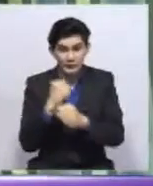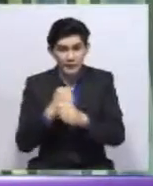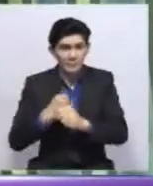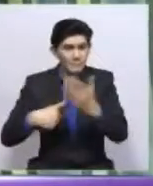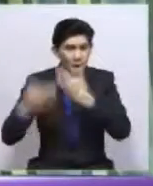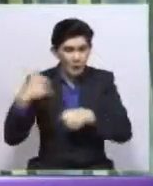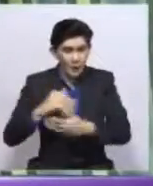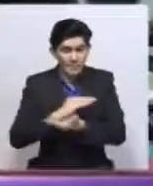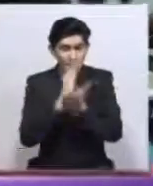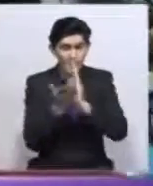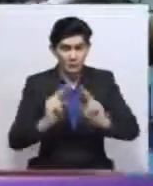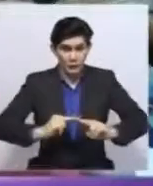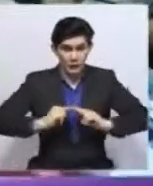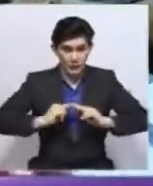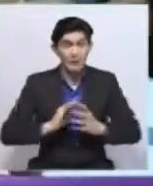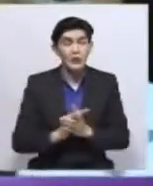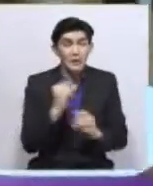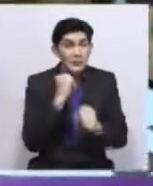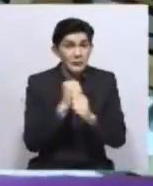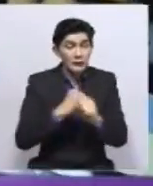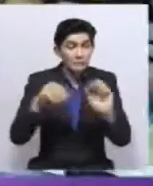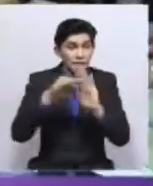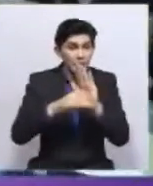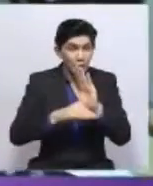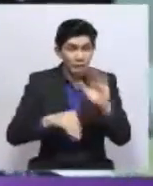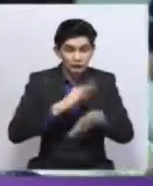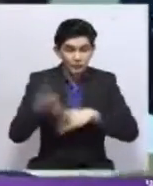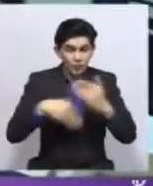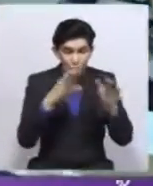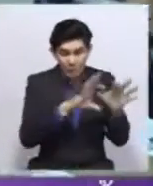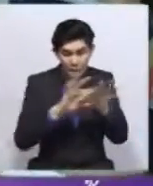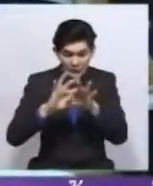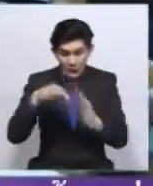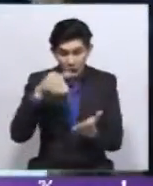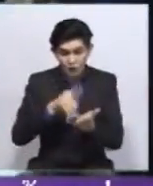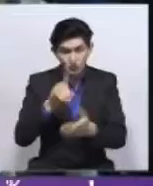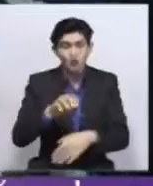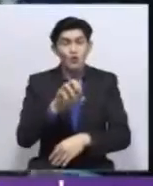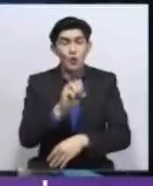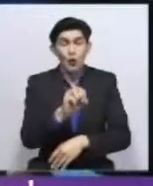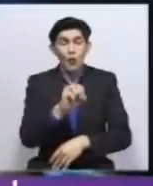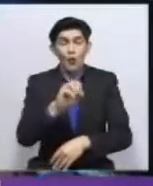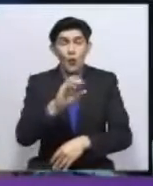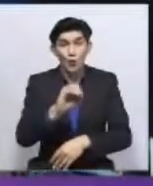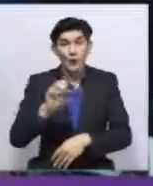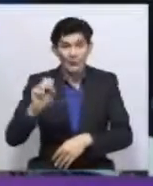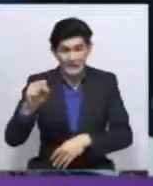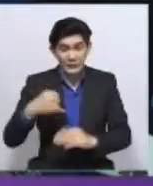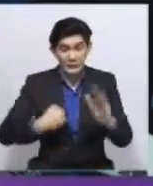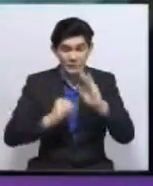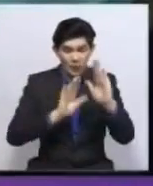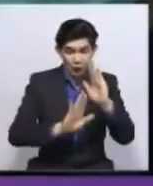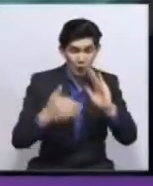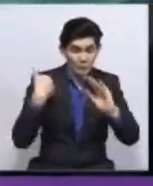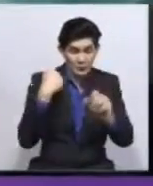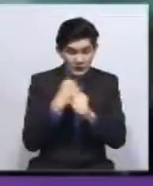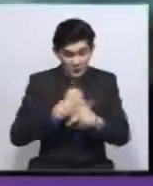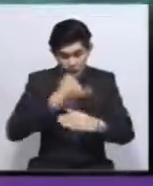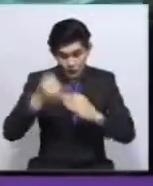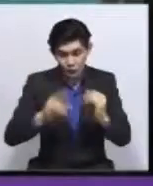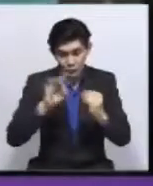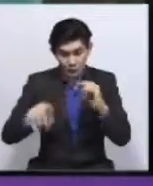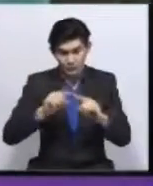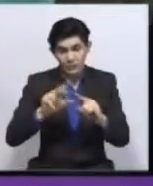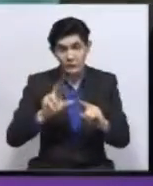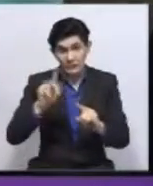หรือปรับปรุงทะเบียนประวัติและดำเนินการอื่นๆที่เกี่ยวข้องที่ศูนย์ OSS ของแต่ละจังหวัดให้เสร็จสิ้นภายในวัน